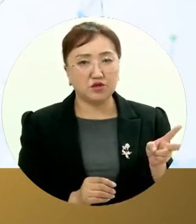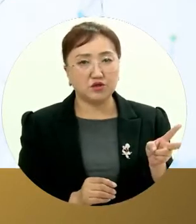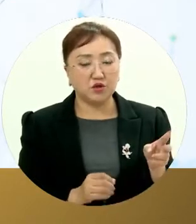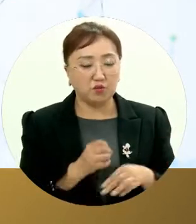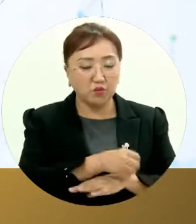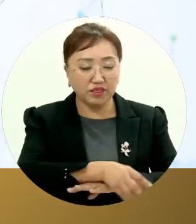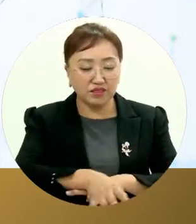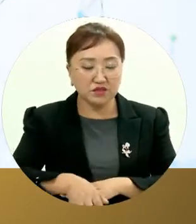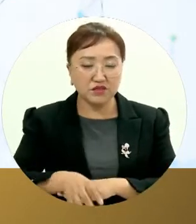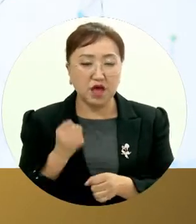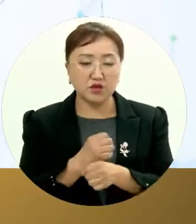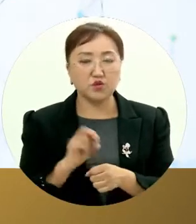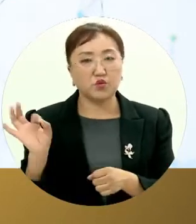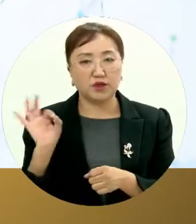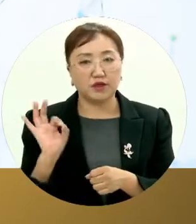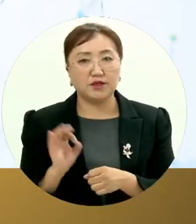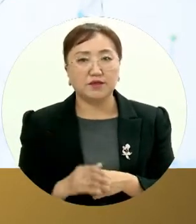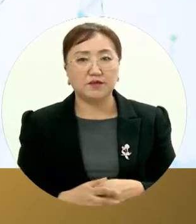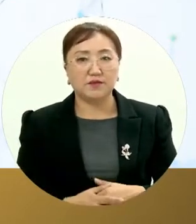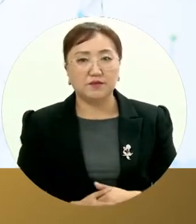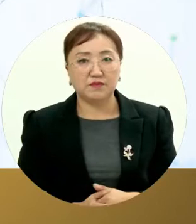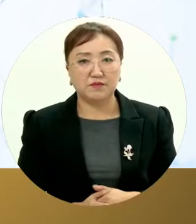Хоёрт нь бүтцийн ажилгүйдэл.